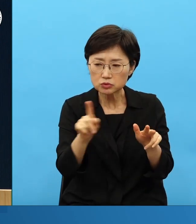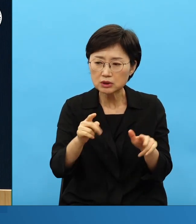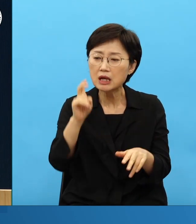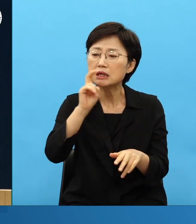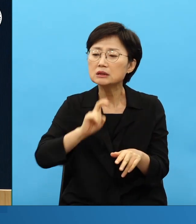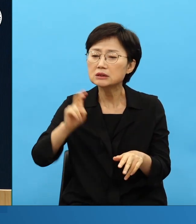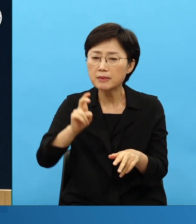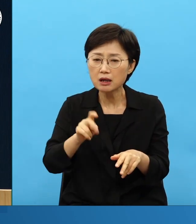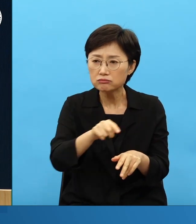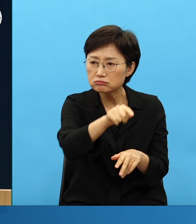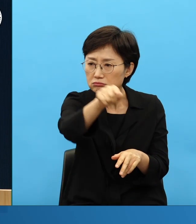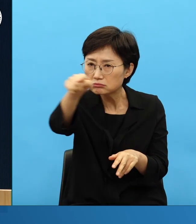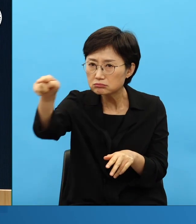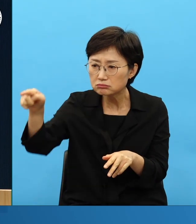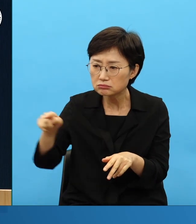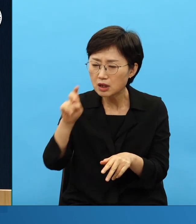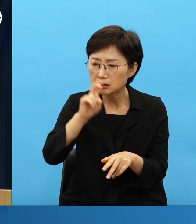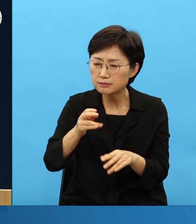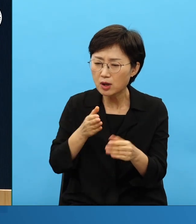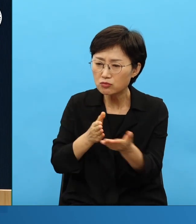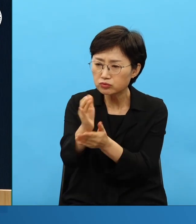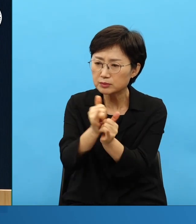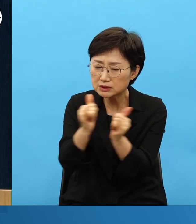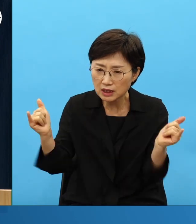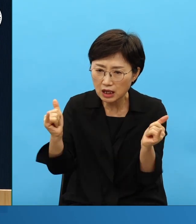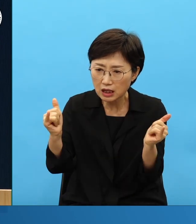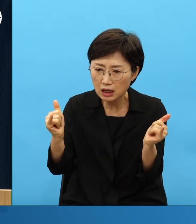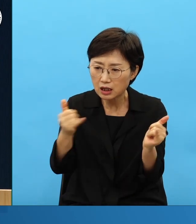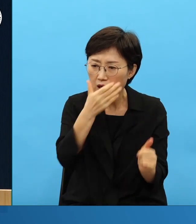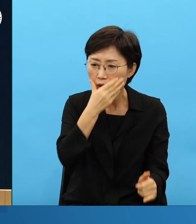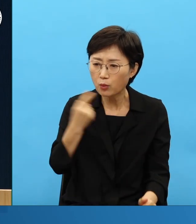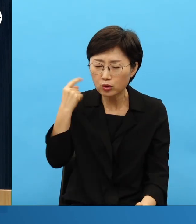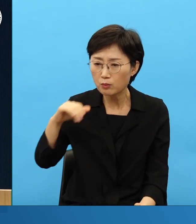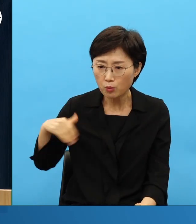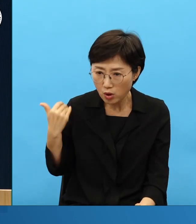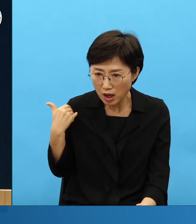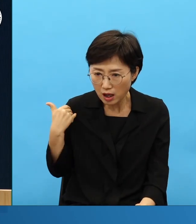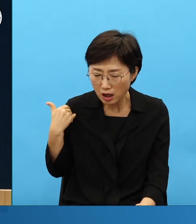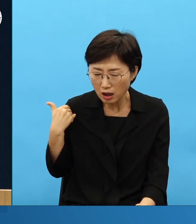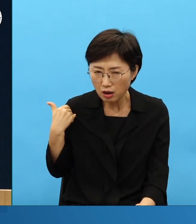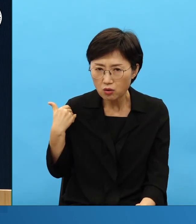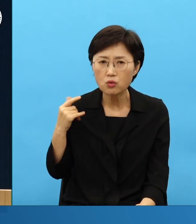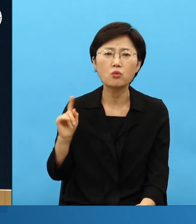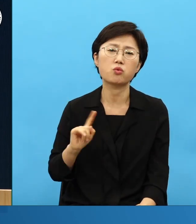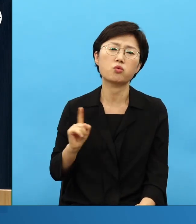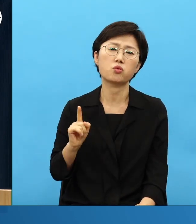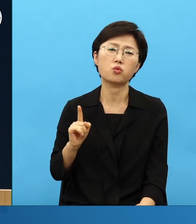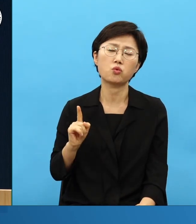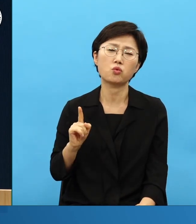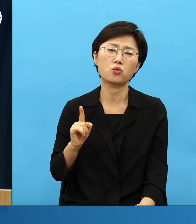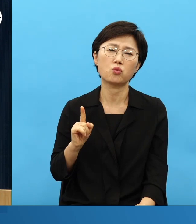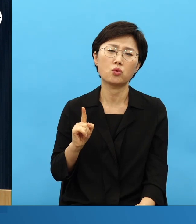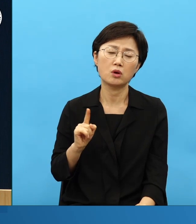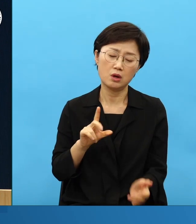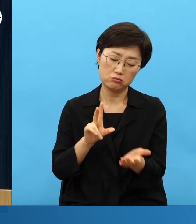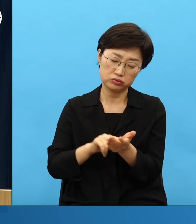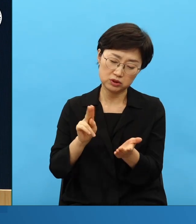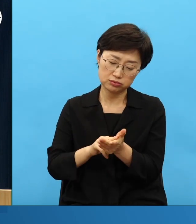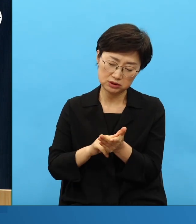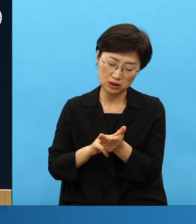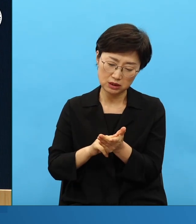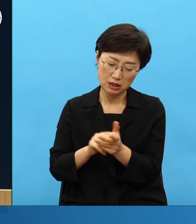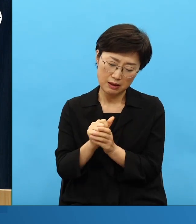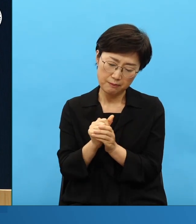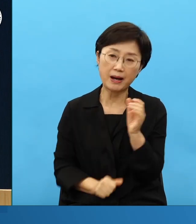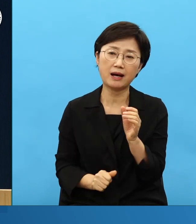사실상 어려워지죠. And if people in the field of music do not know the gospel, they will find things increasingly difficult. 이